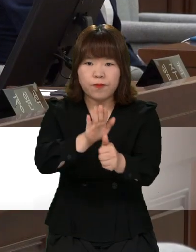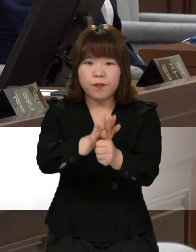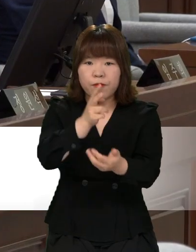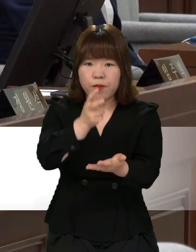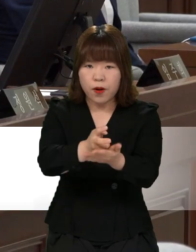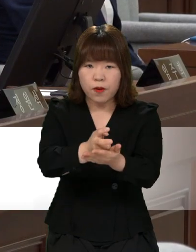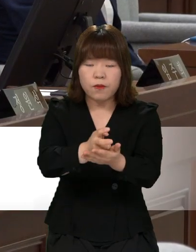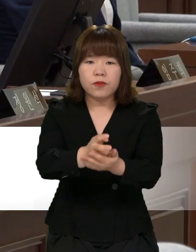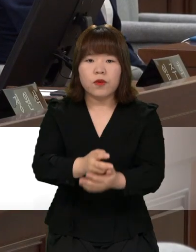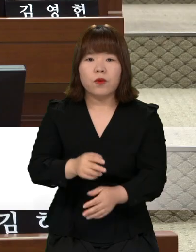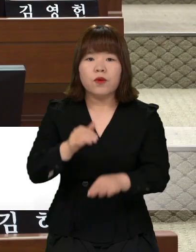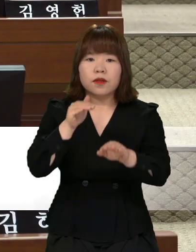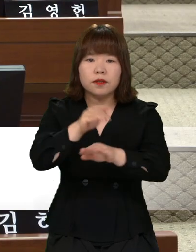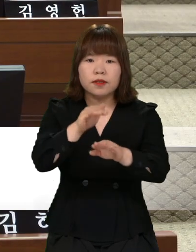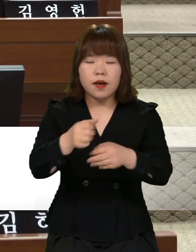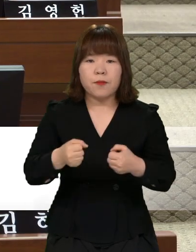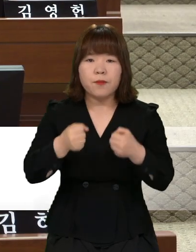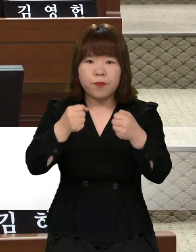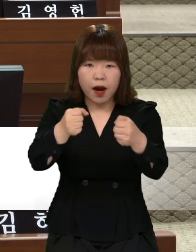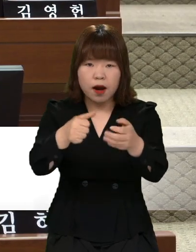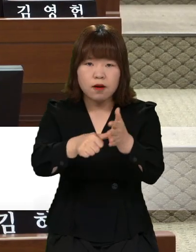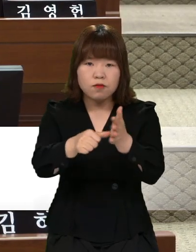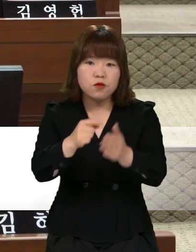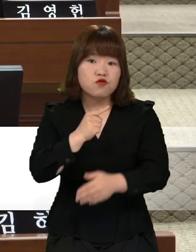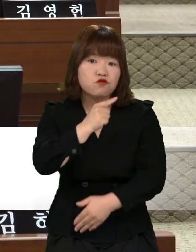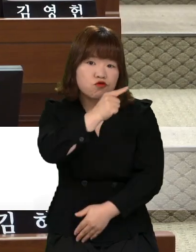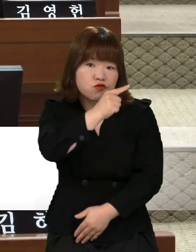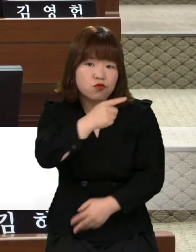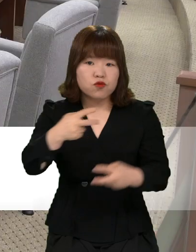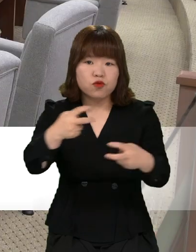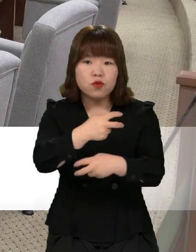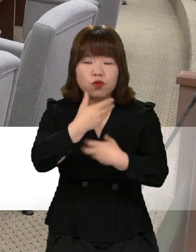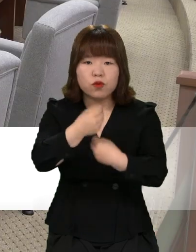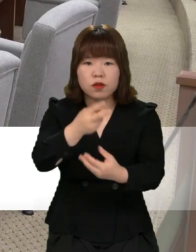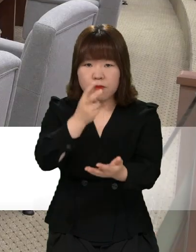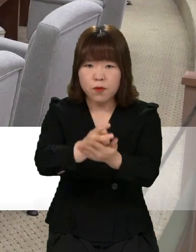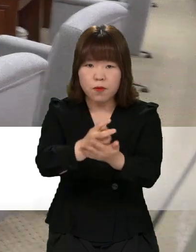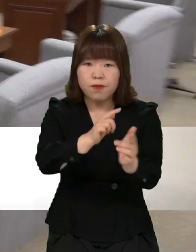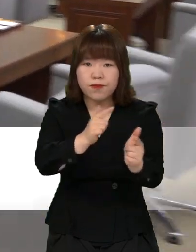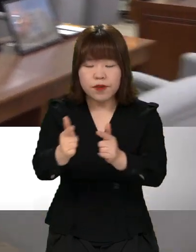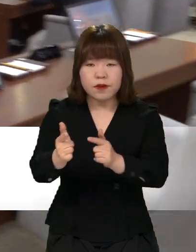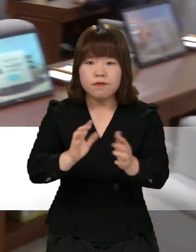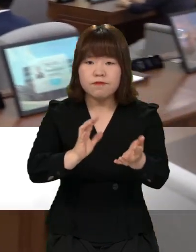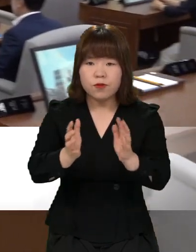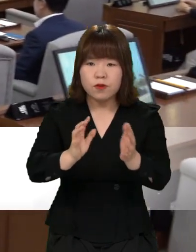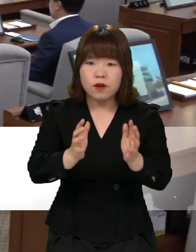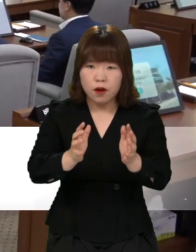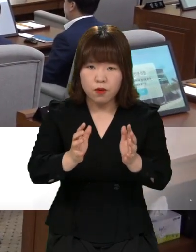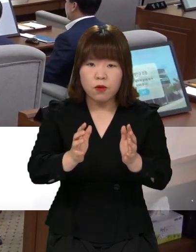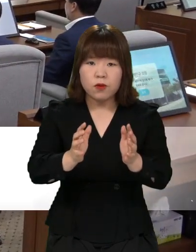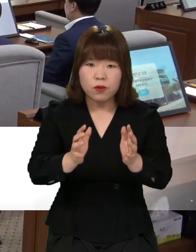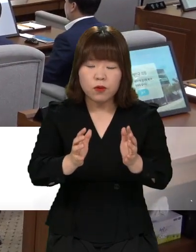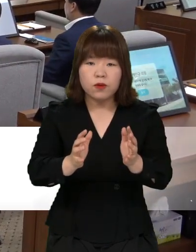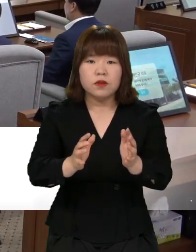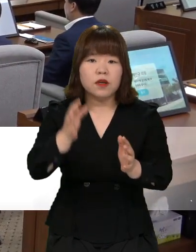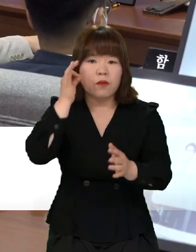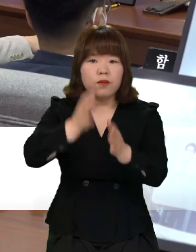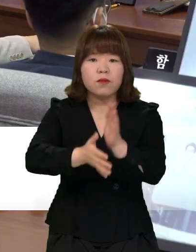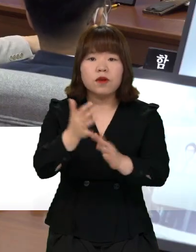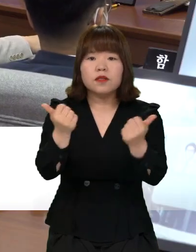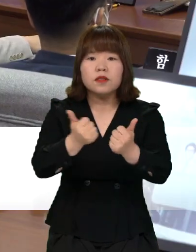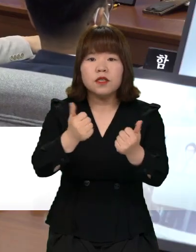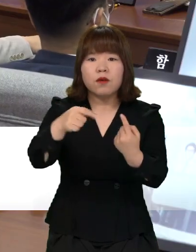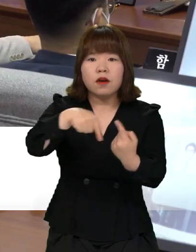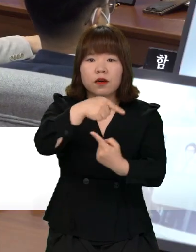위한 지원 조례안 포항시 승차 구매점 교통안전 관리 조례안 등 여덟 건의 안건을 심의하고 제 구대